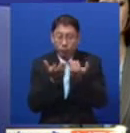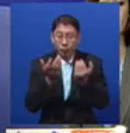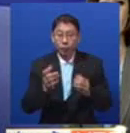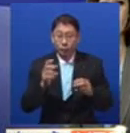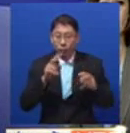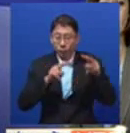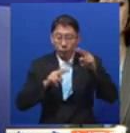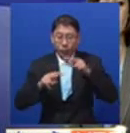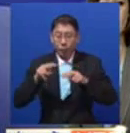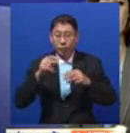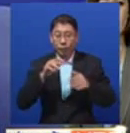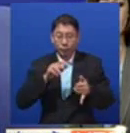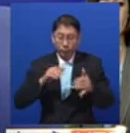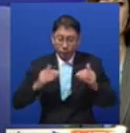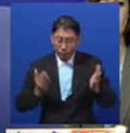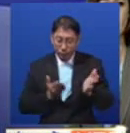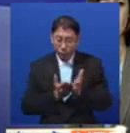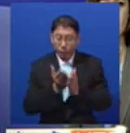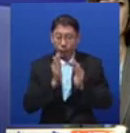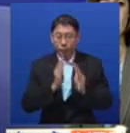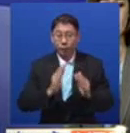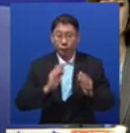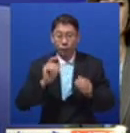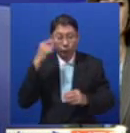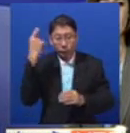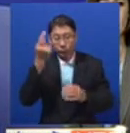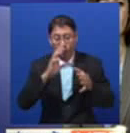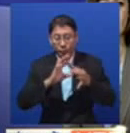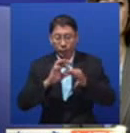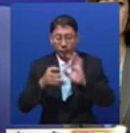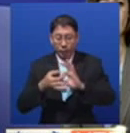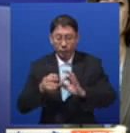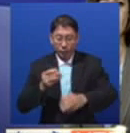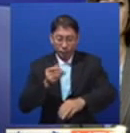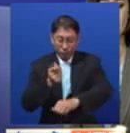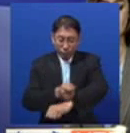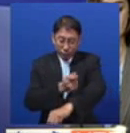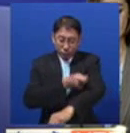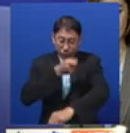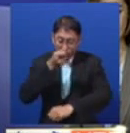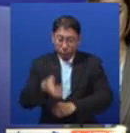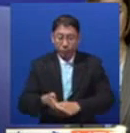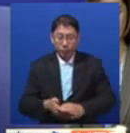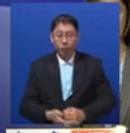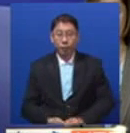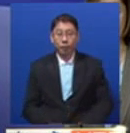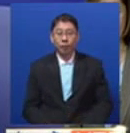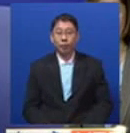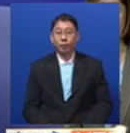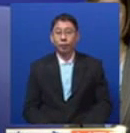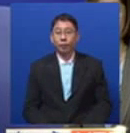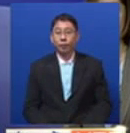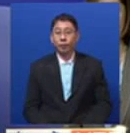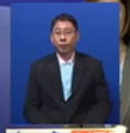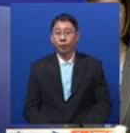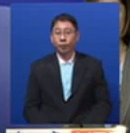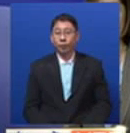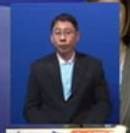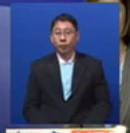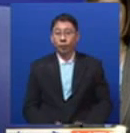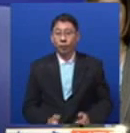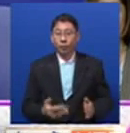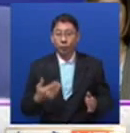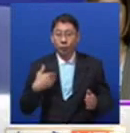ครองสิทธิและเสรีภาพและกระทรวงการท่องเที่ยวและกีฬาช่วยเยียวยาตามหลักการ โดยผู้ที่รับบาดเจ็